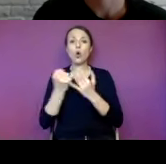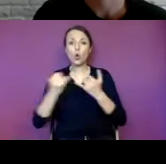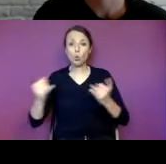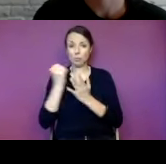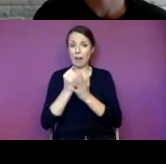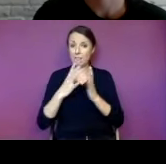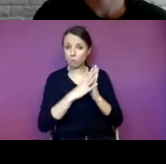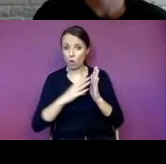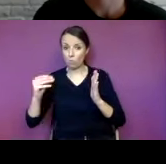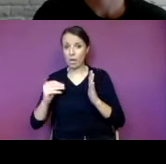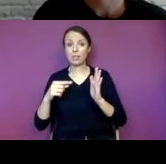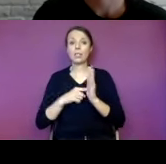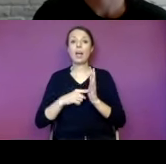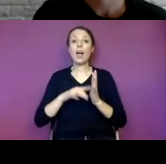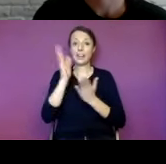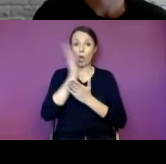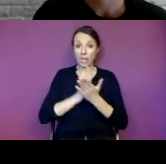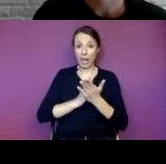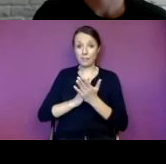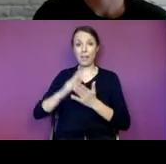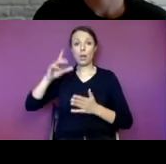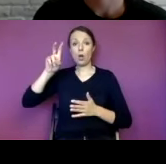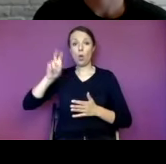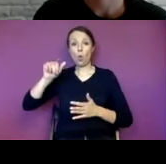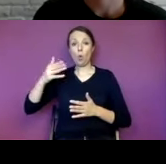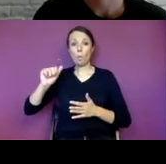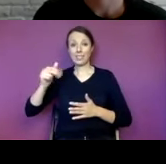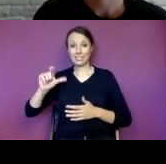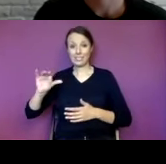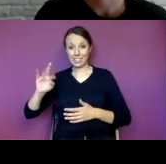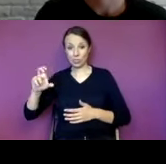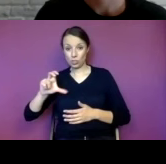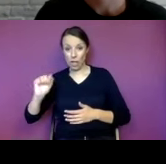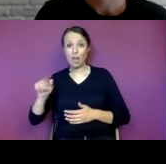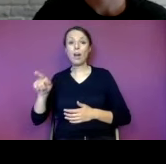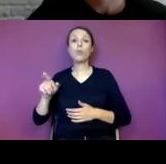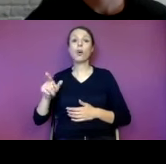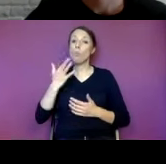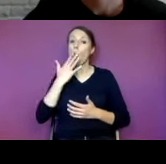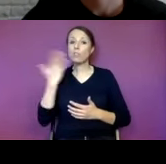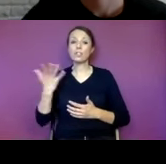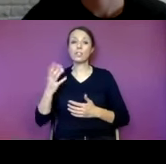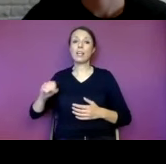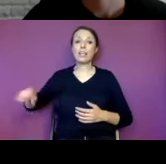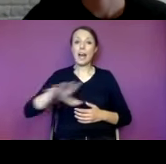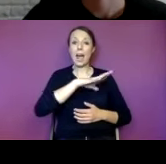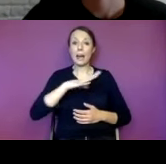geografia humanistyczna mówi, że mówią geografowie humanistyczni, że krajobraz jest metaforą bytu, to znaczy, że przez krajobraz